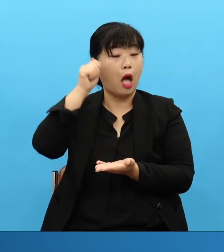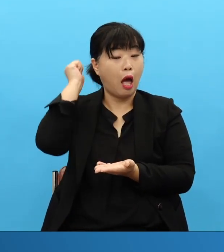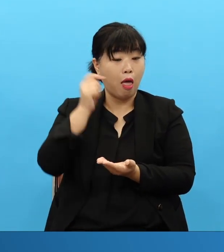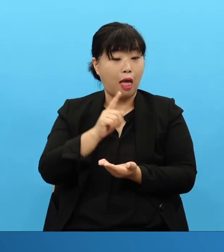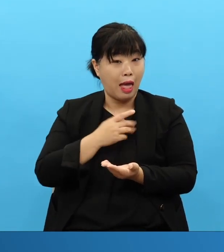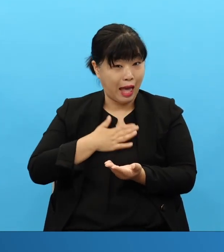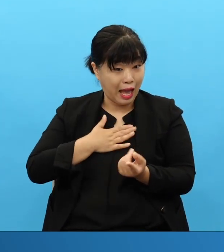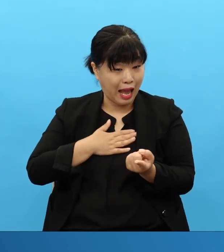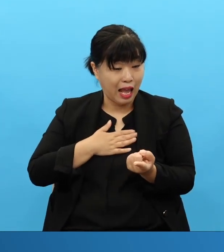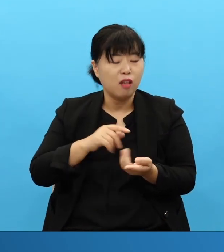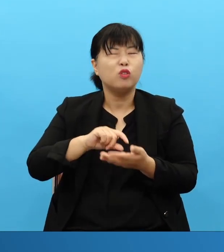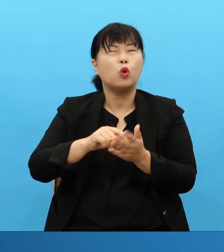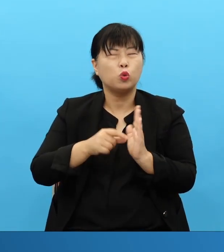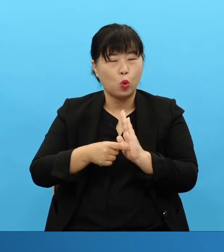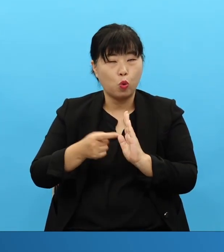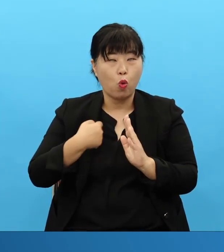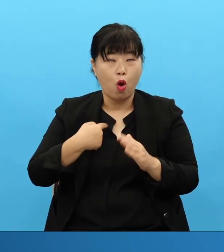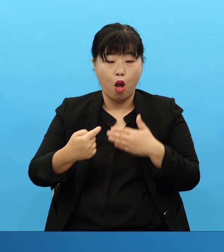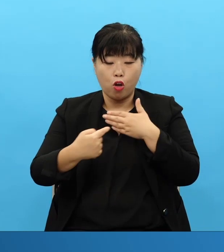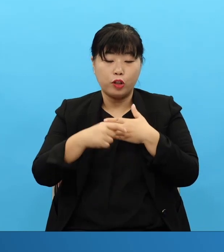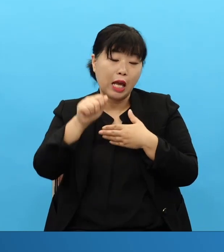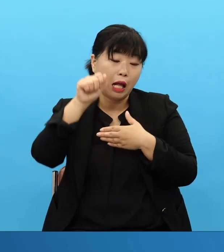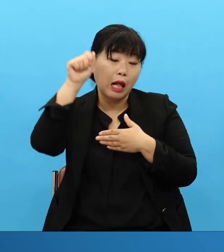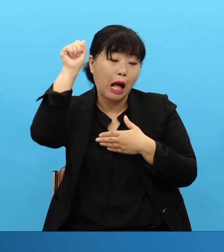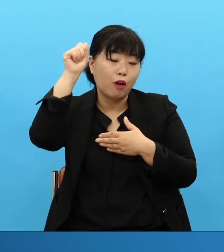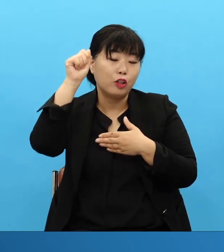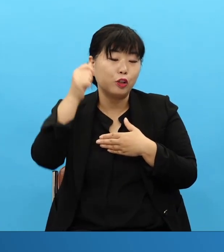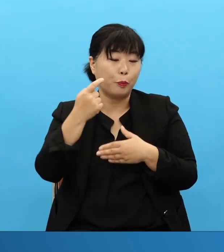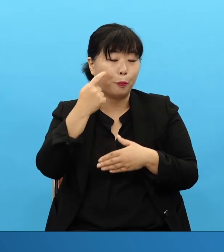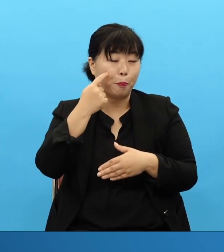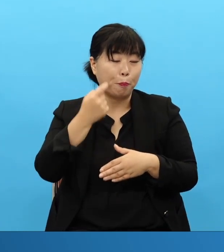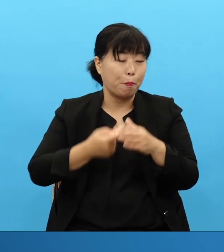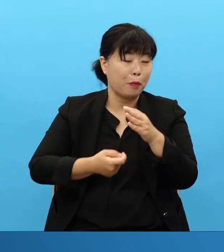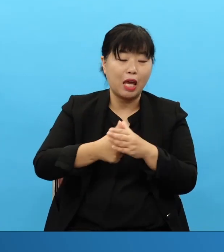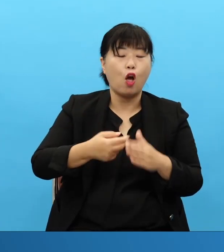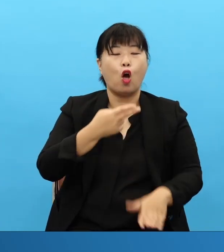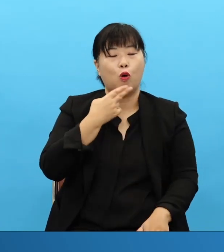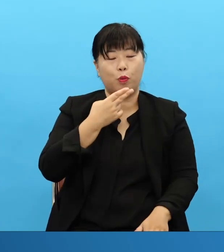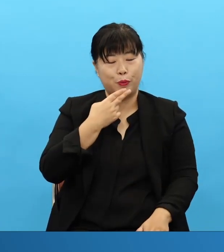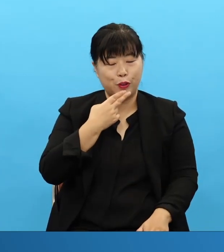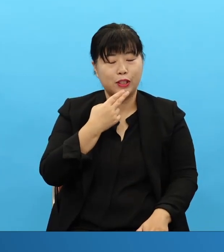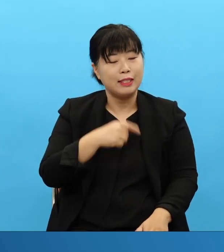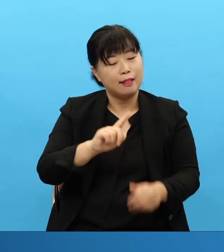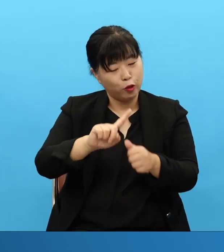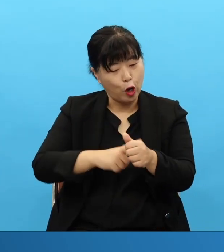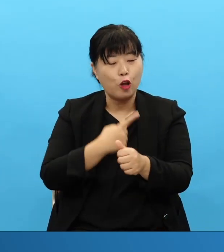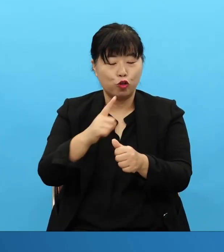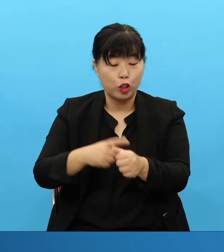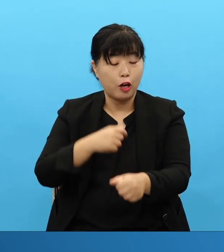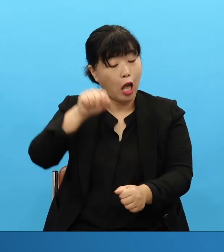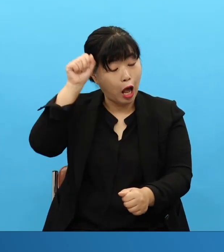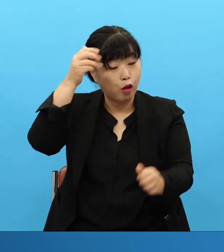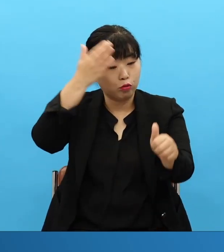그 you see that you 정도만 can't 깎아. tell that they've cut their hair or not. So just cut my hair to 알겠습니다. that extent. And they said, okay. 그러고